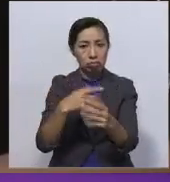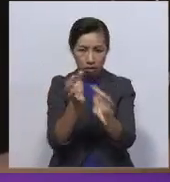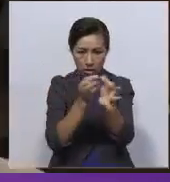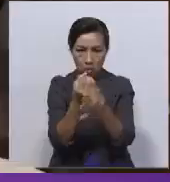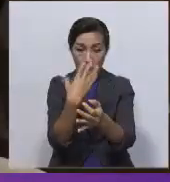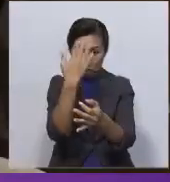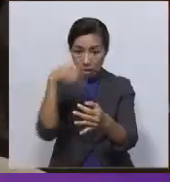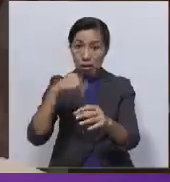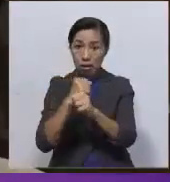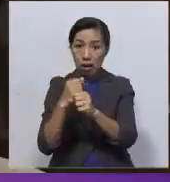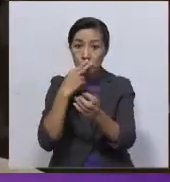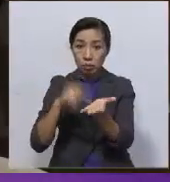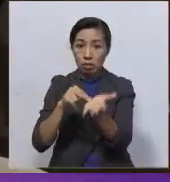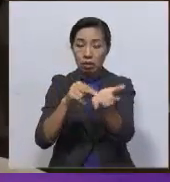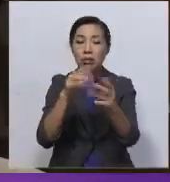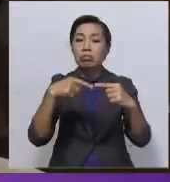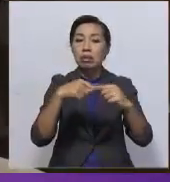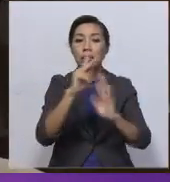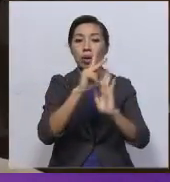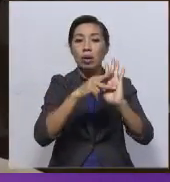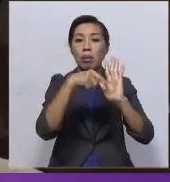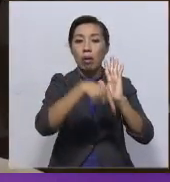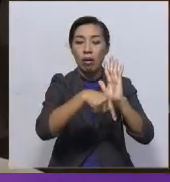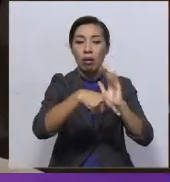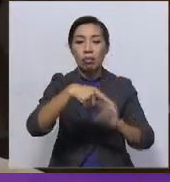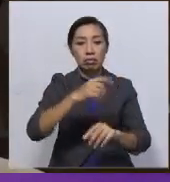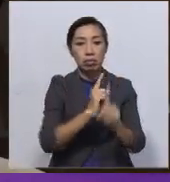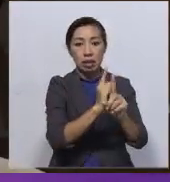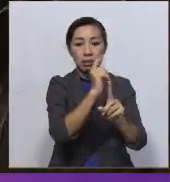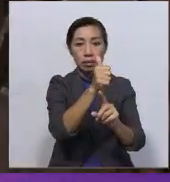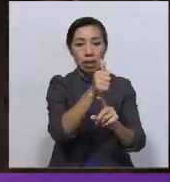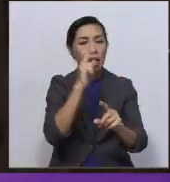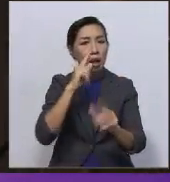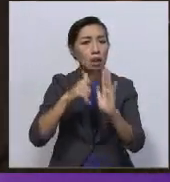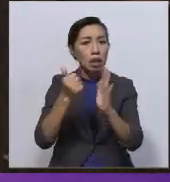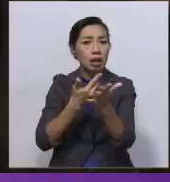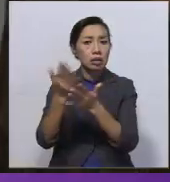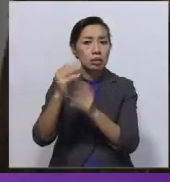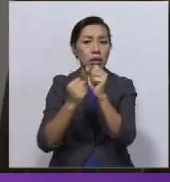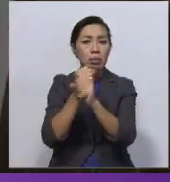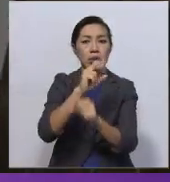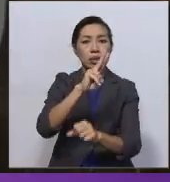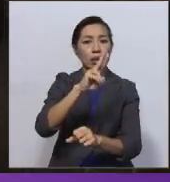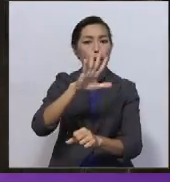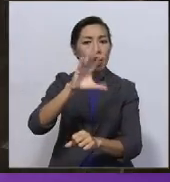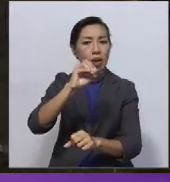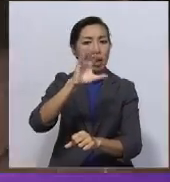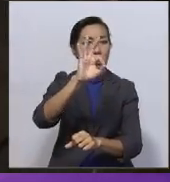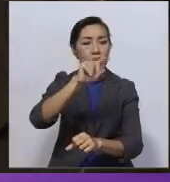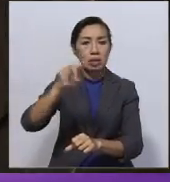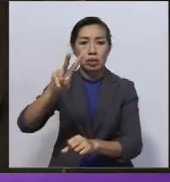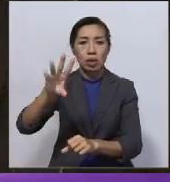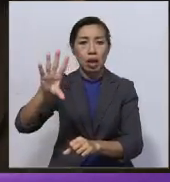ารโดยต้องการทราบถึงกรณีบริษัทที่ประมูลงานจัดซื้อได้ระหว่างปี2559ถึง